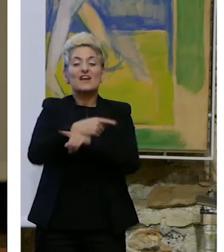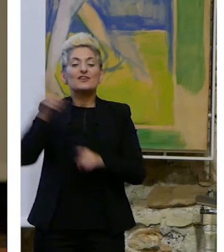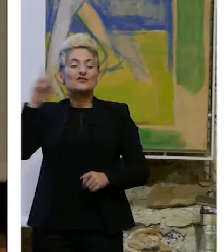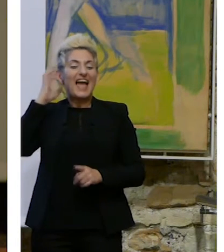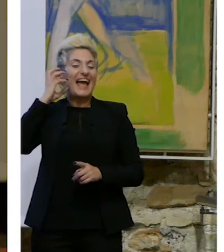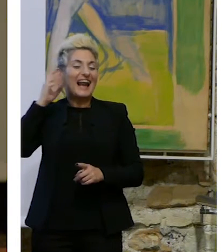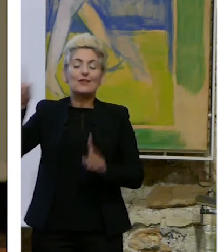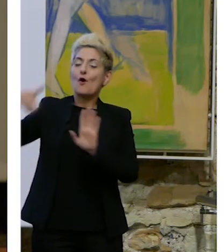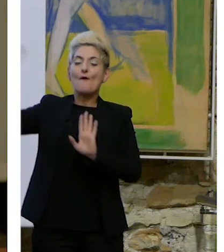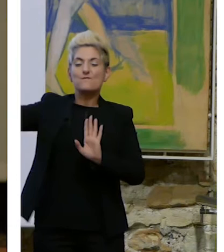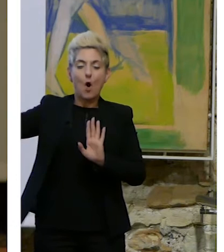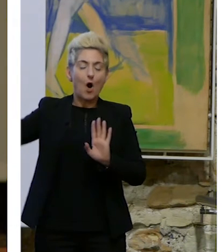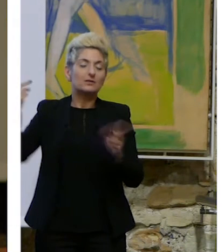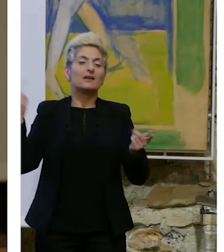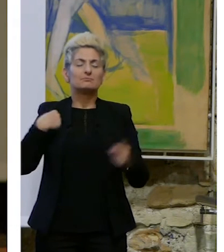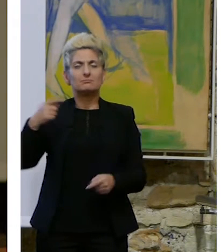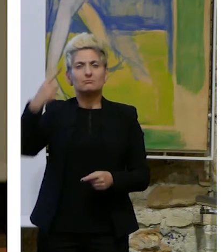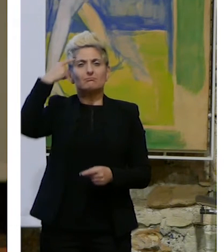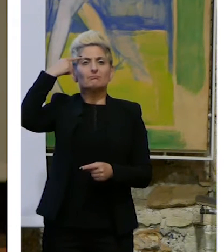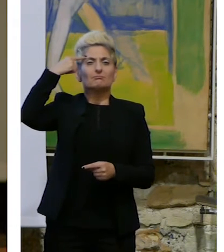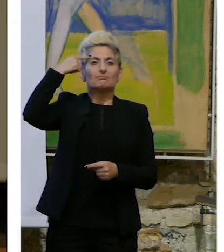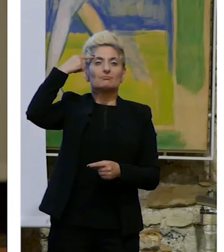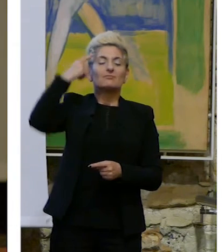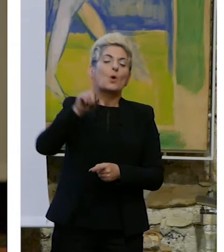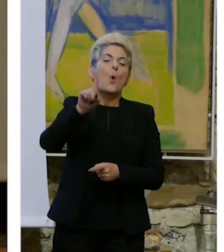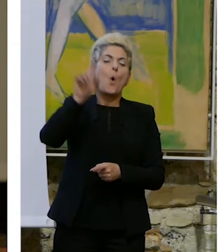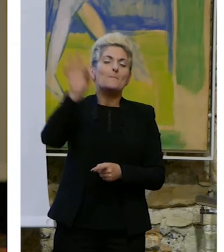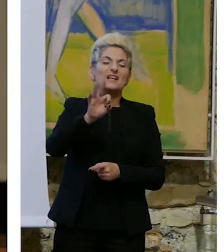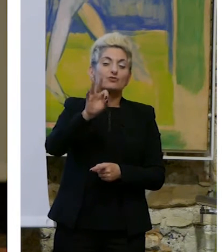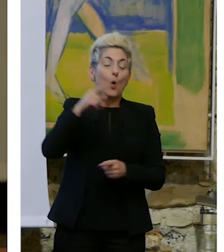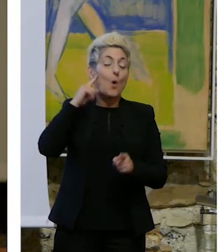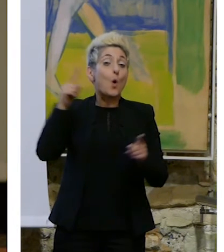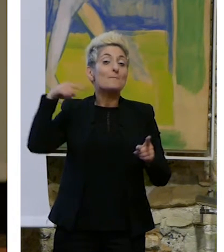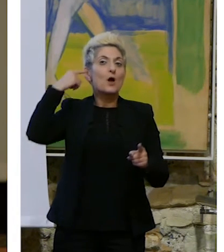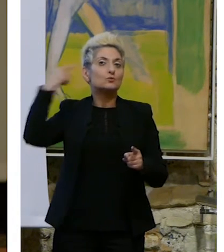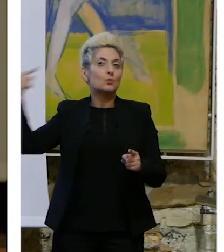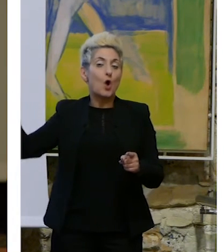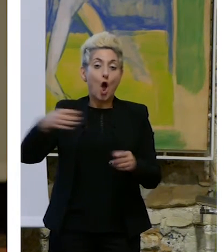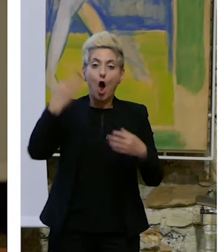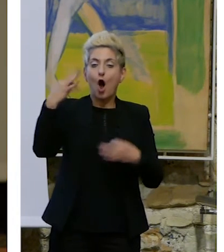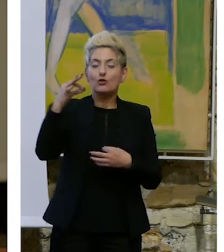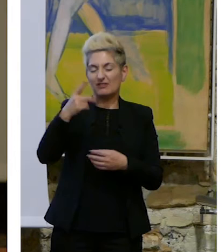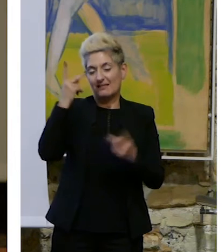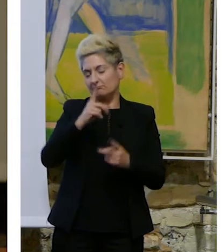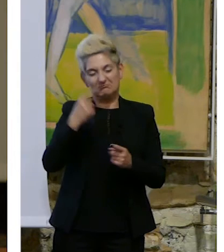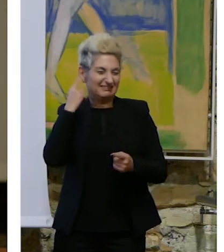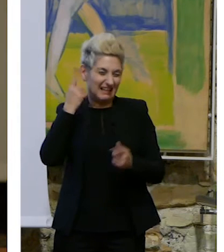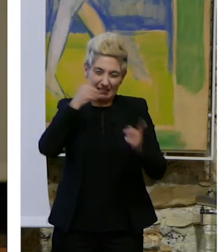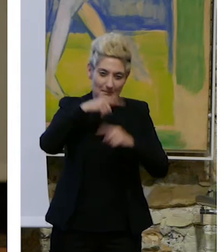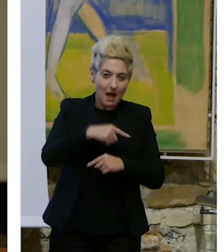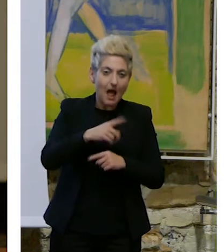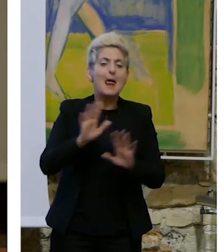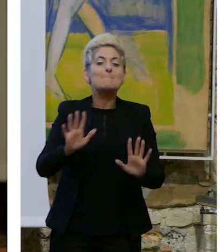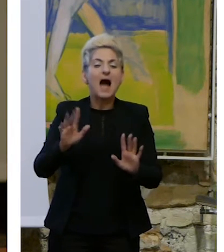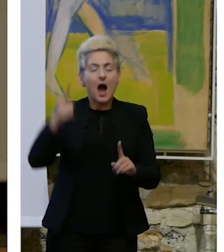in fondo mi restituisce l'1% del suono originario, non di più. Quindi